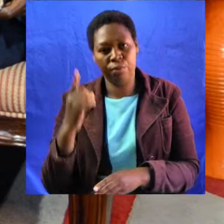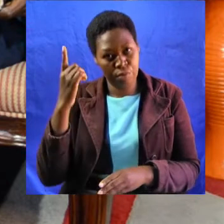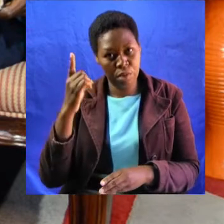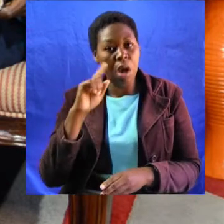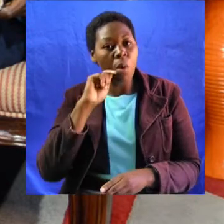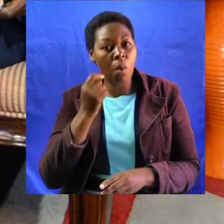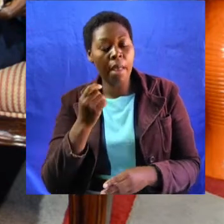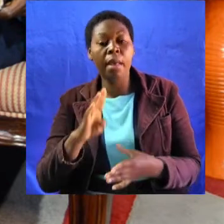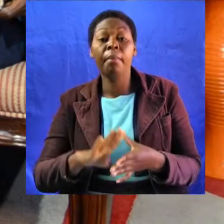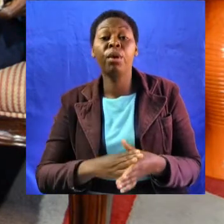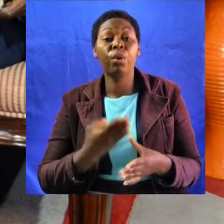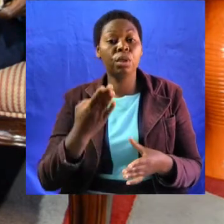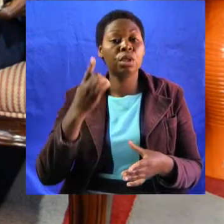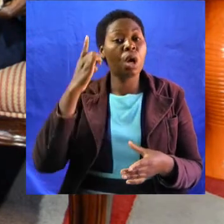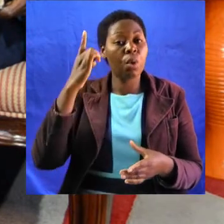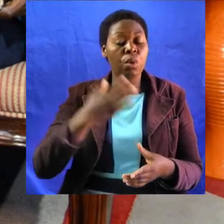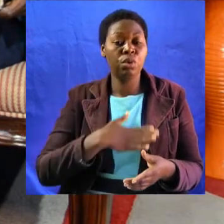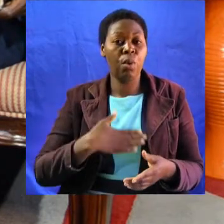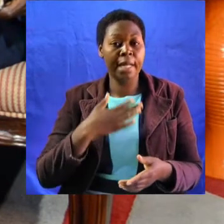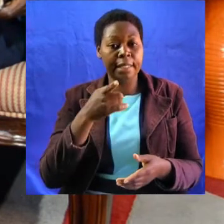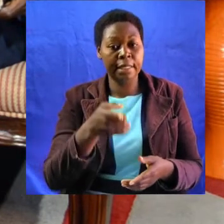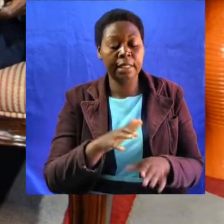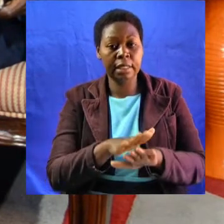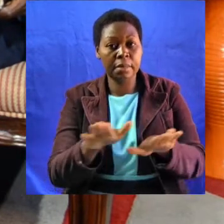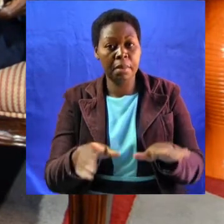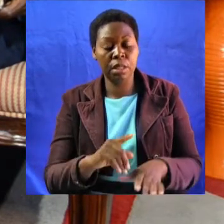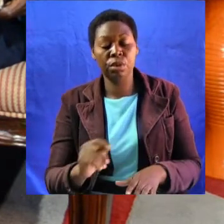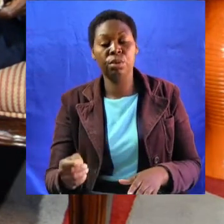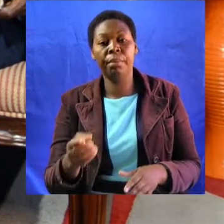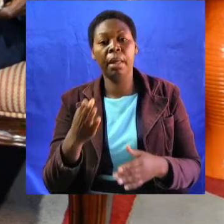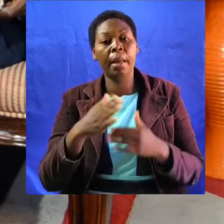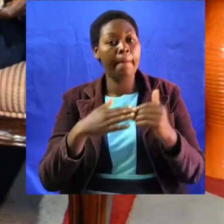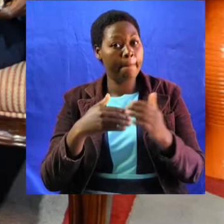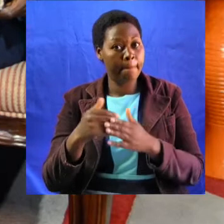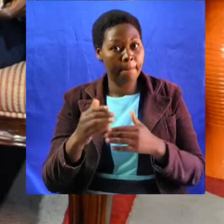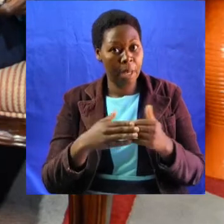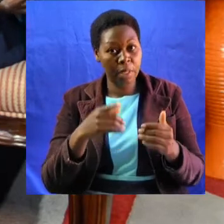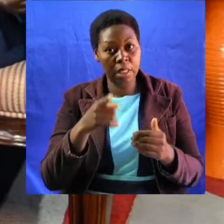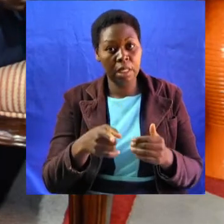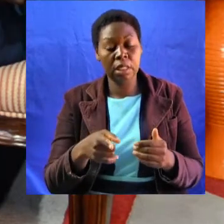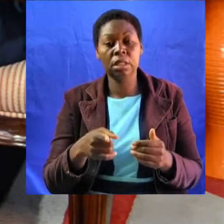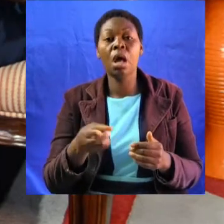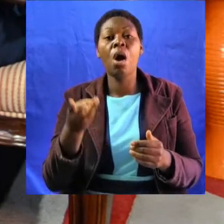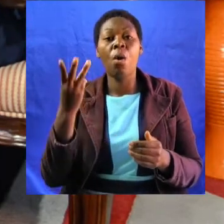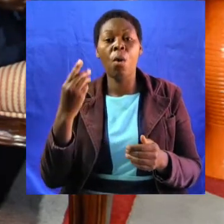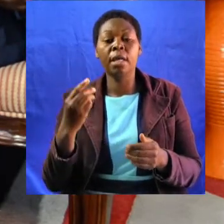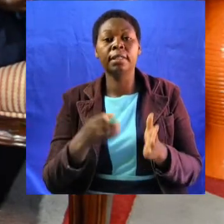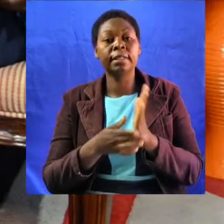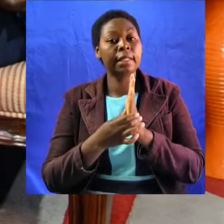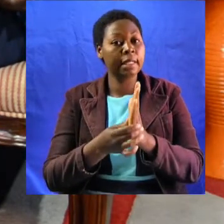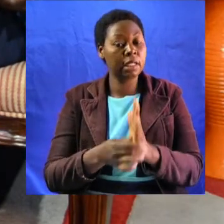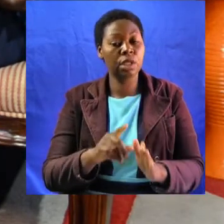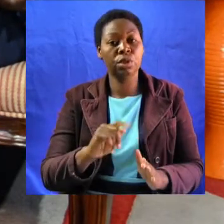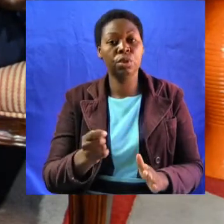anga akaprofita kuti kwakana kwavakwa kuchizodi ndozvaizotungamirira kuuya kwaMesia kune zvimwe zviprofita